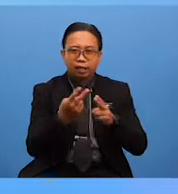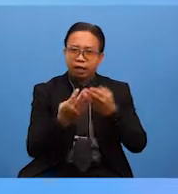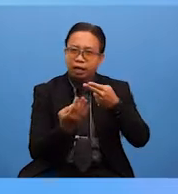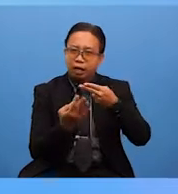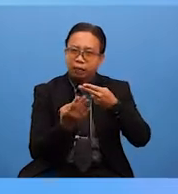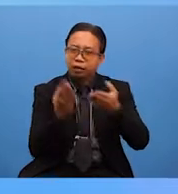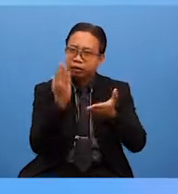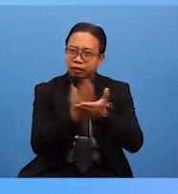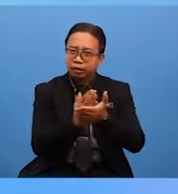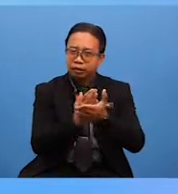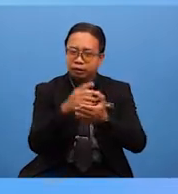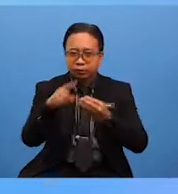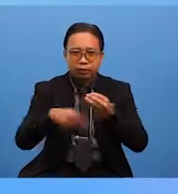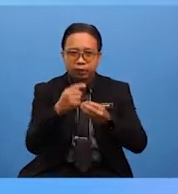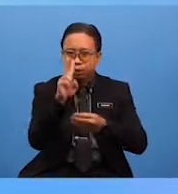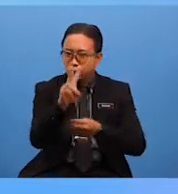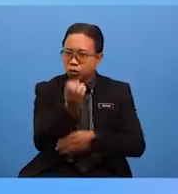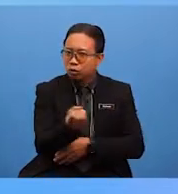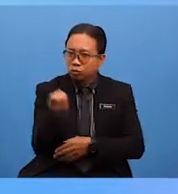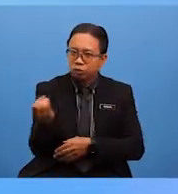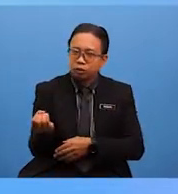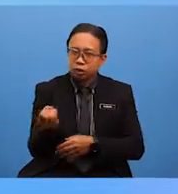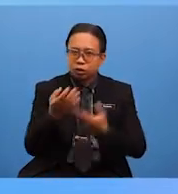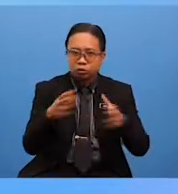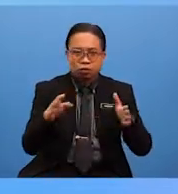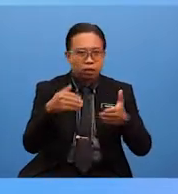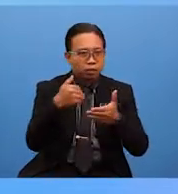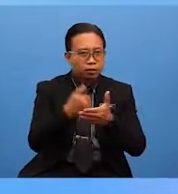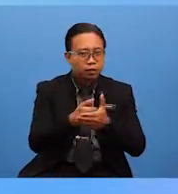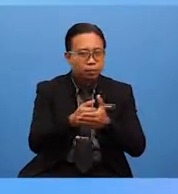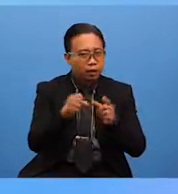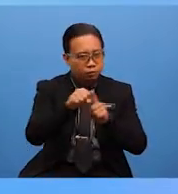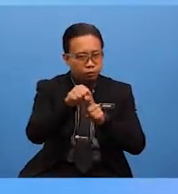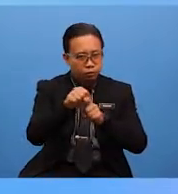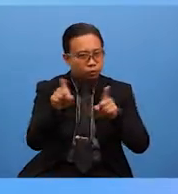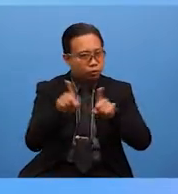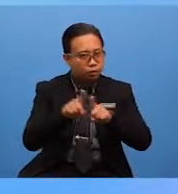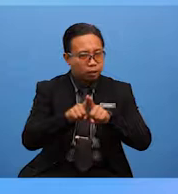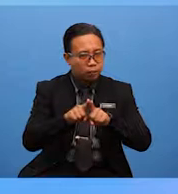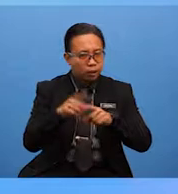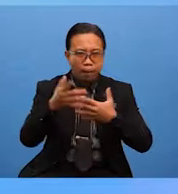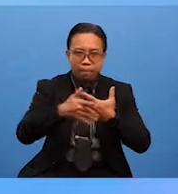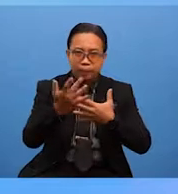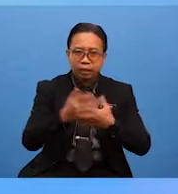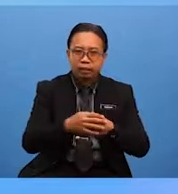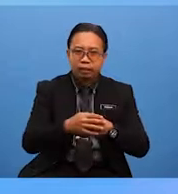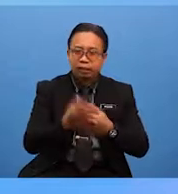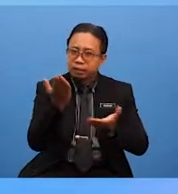apabila kedua dua objek mempunyai suhu yang sama yang dipanggil